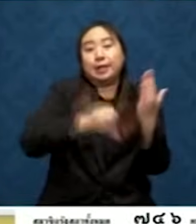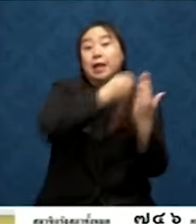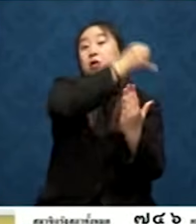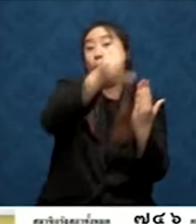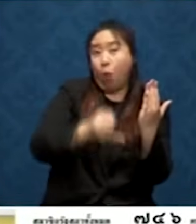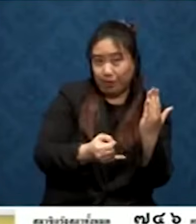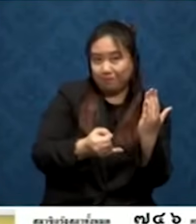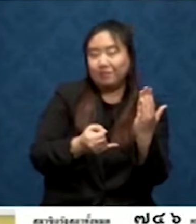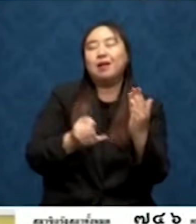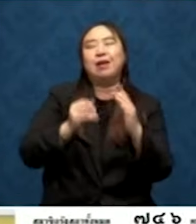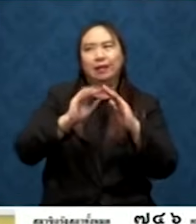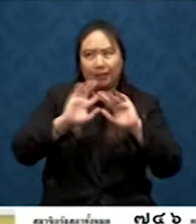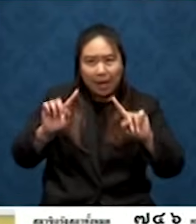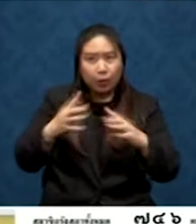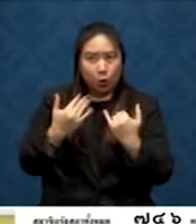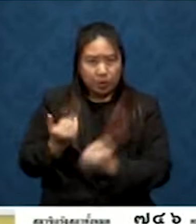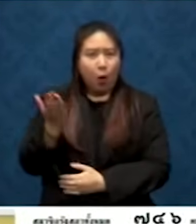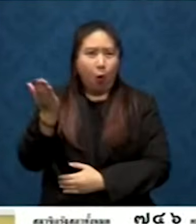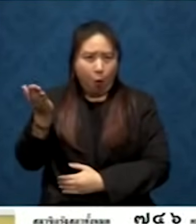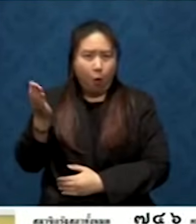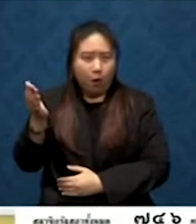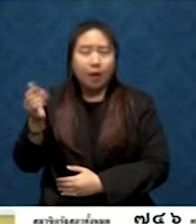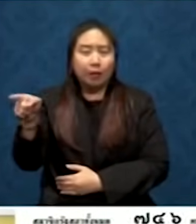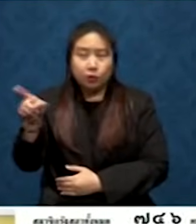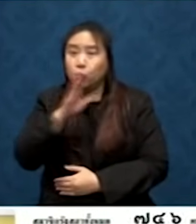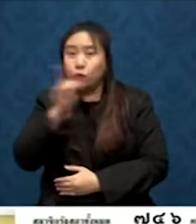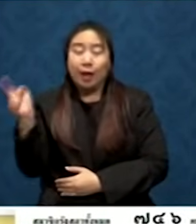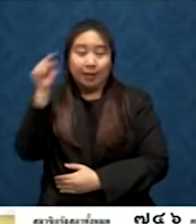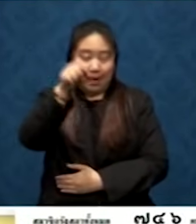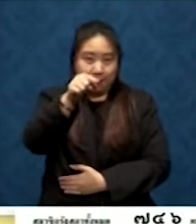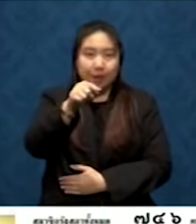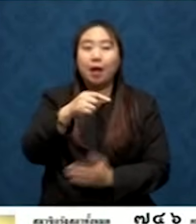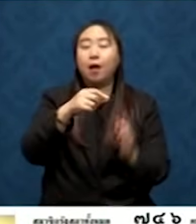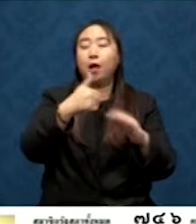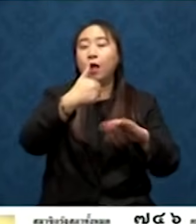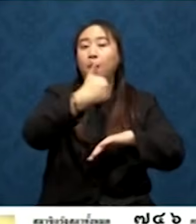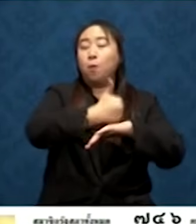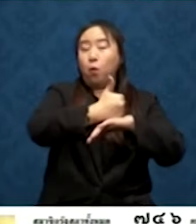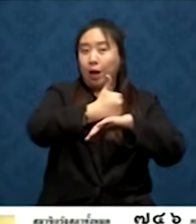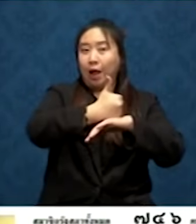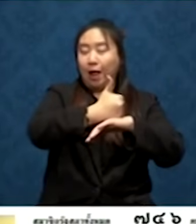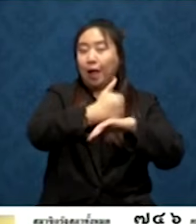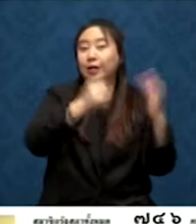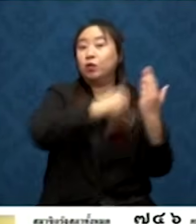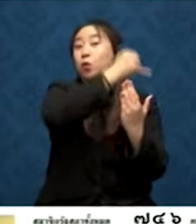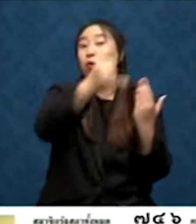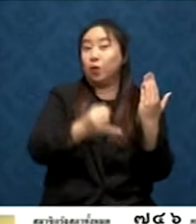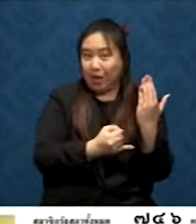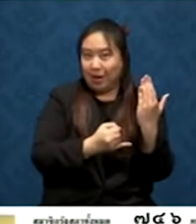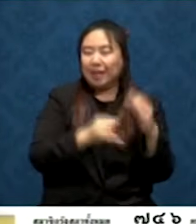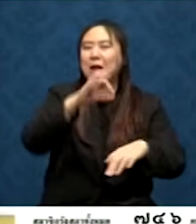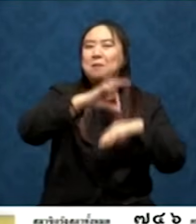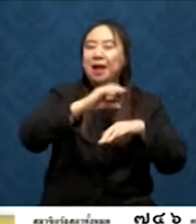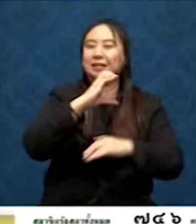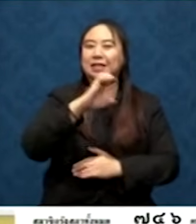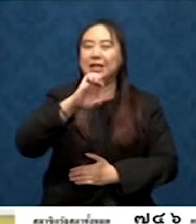อย่างน้อยท่านยืนยันได้ไหมครับว่าการที่ท่านจะไปเจอผู้ว่าทั่วประเทศด้วยตำแหน่งเท่ๆอย่างผู้ว่า CEOนั้นจะเป็นเพียง